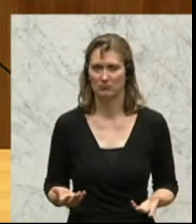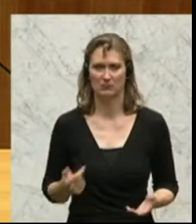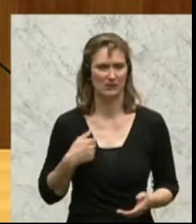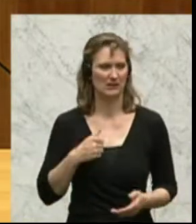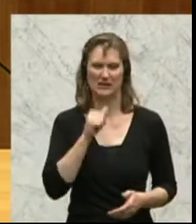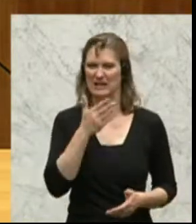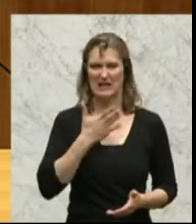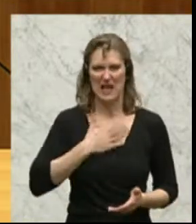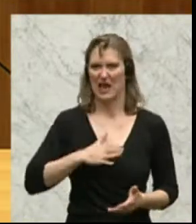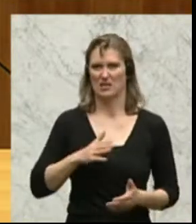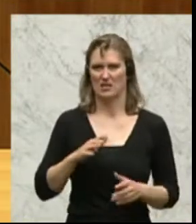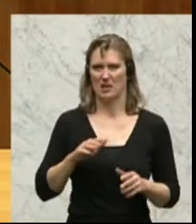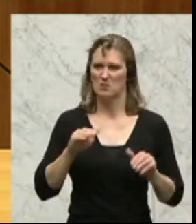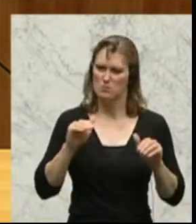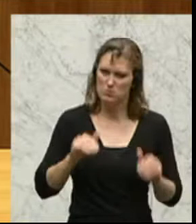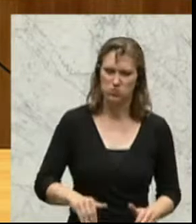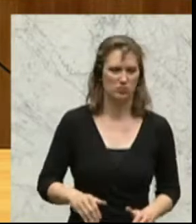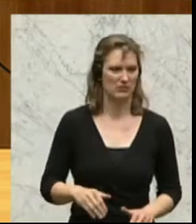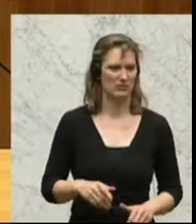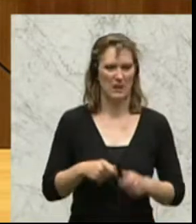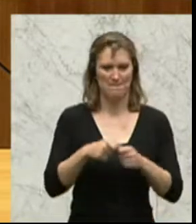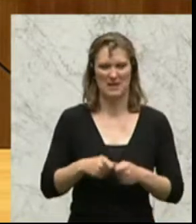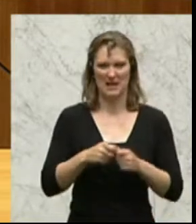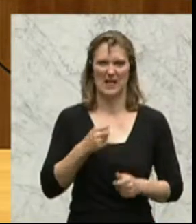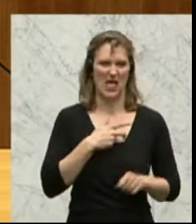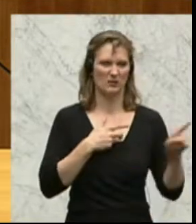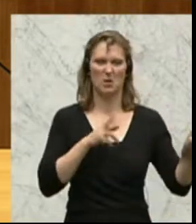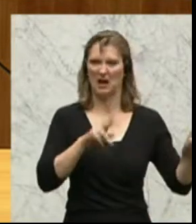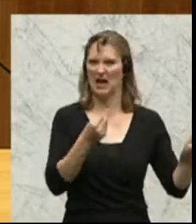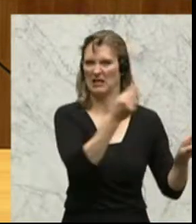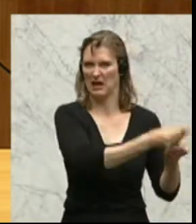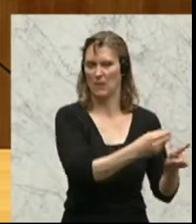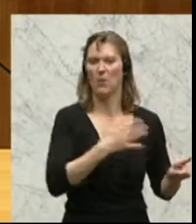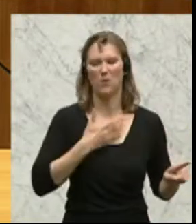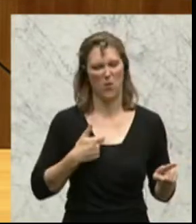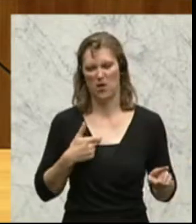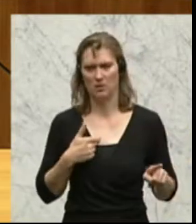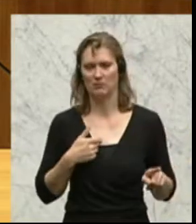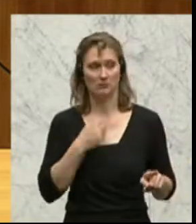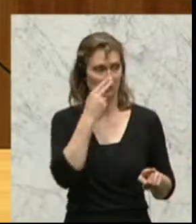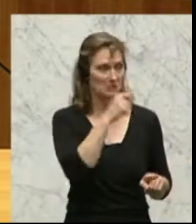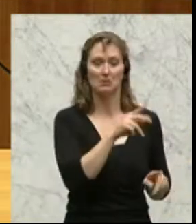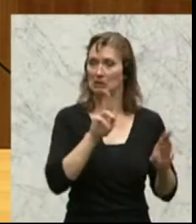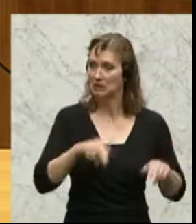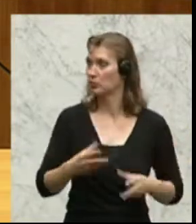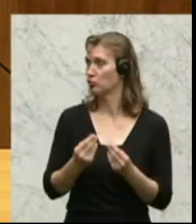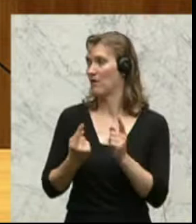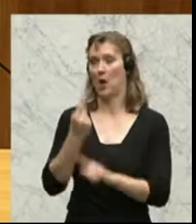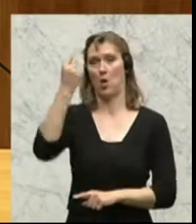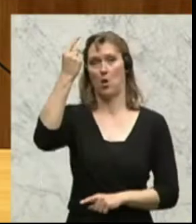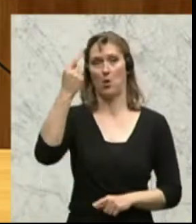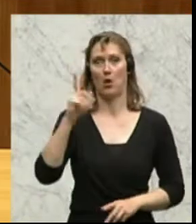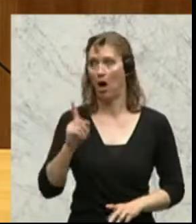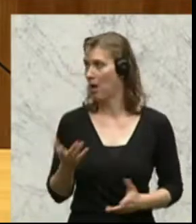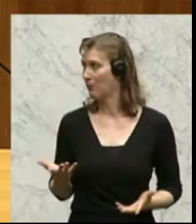tue, ausnahmsweise mal den Mitgliedern der SPÖ recht. Das ist einfach zu hoch. Aber gerade, meine Damen und